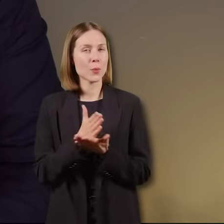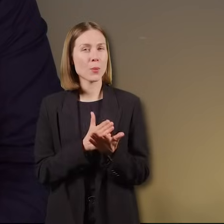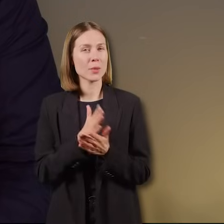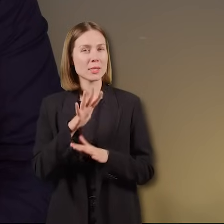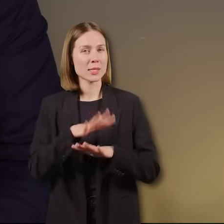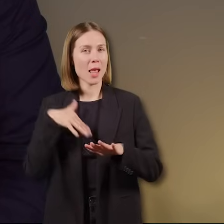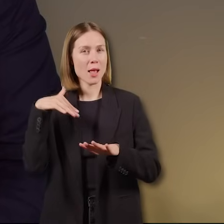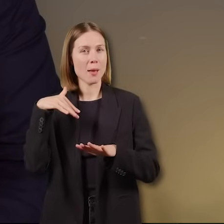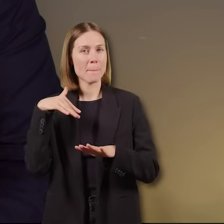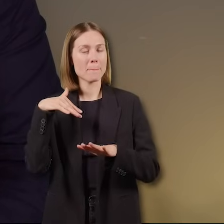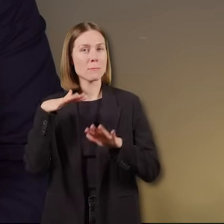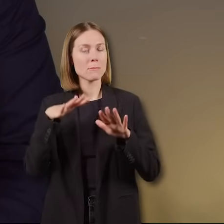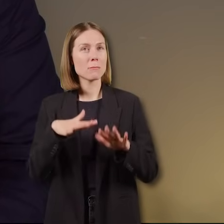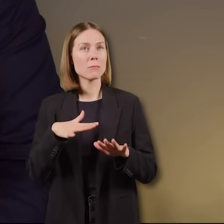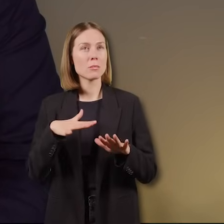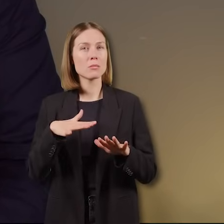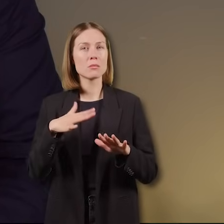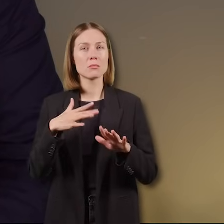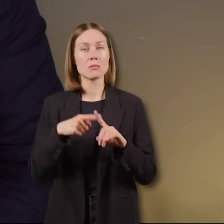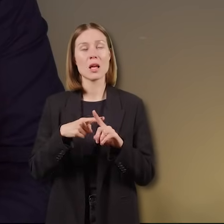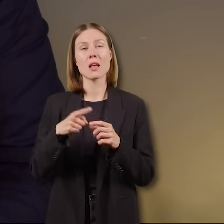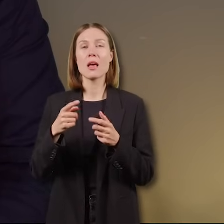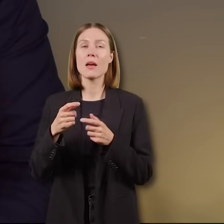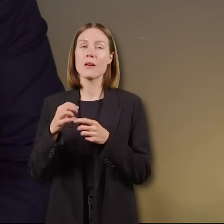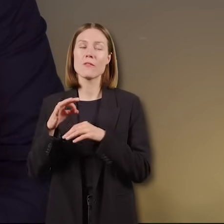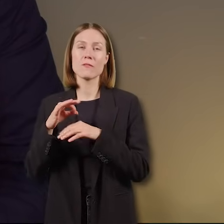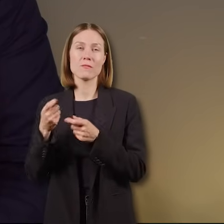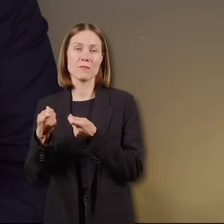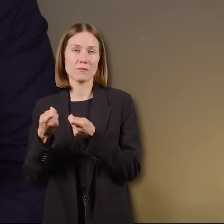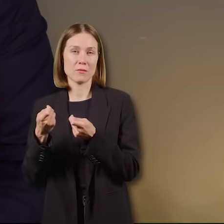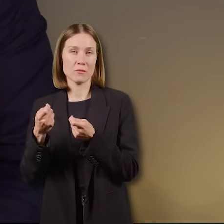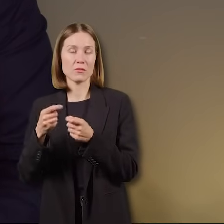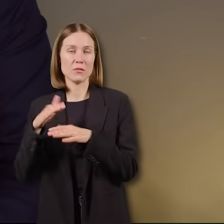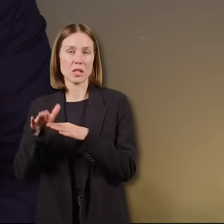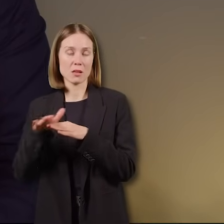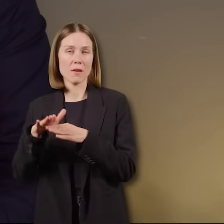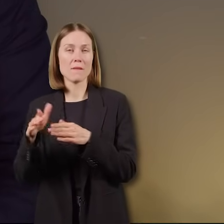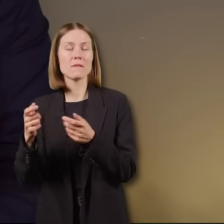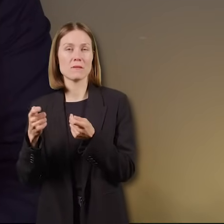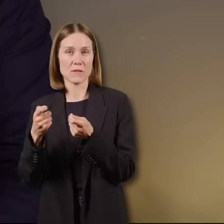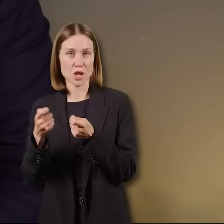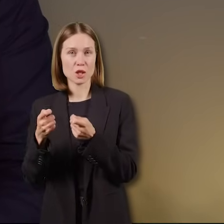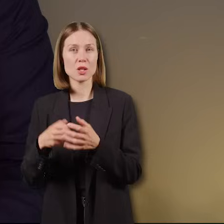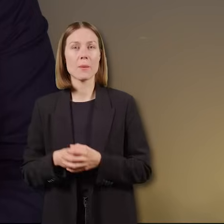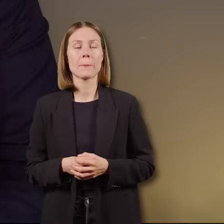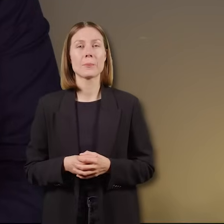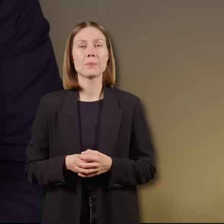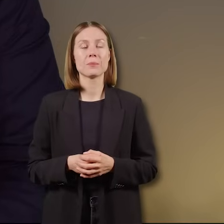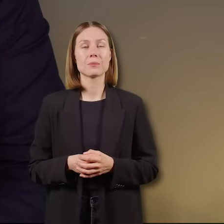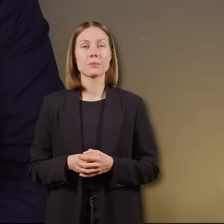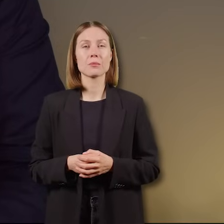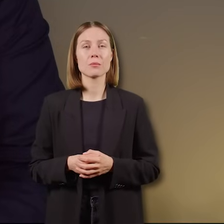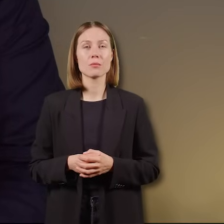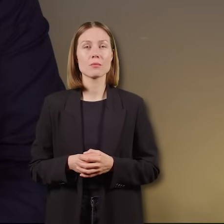Seime ir darbo vykdomojo valdžio, teko išbūt 4 metus ir vicemero Vilniaus miesto dirbant